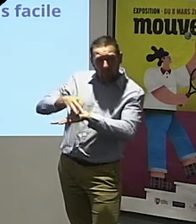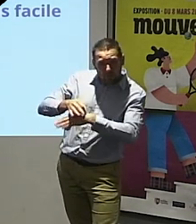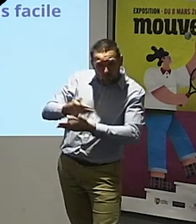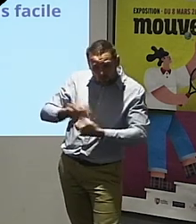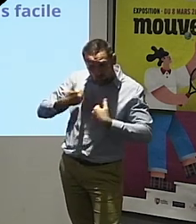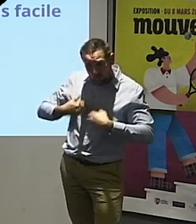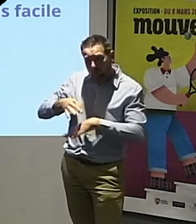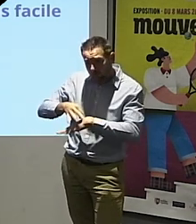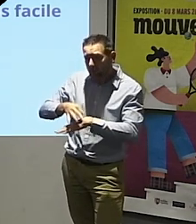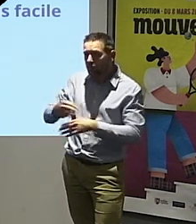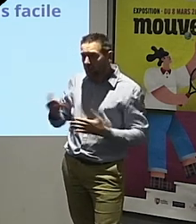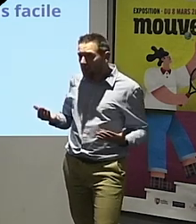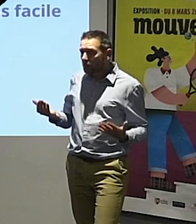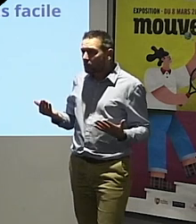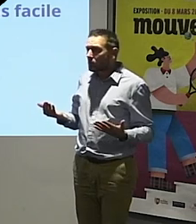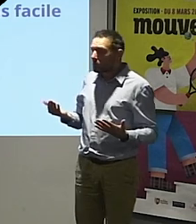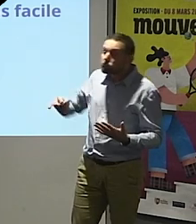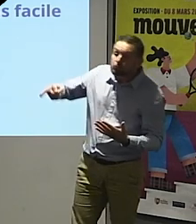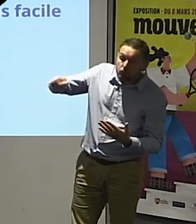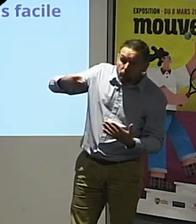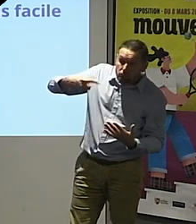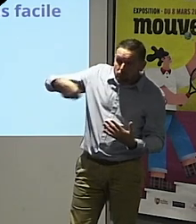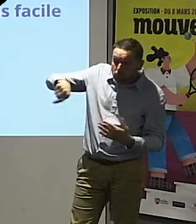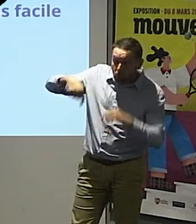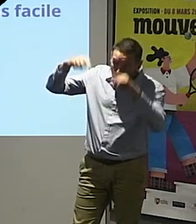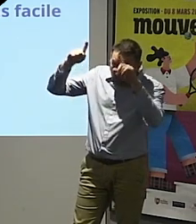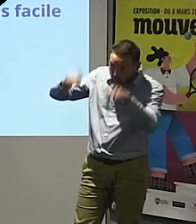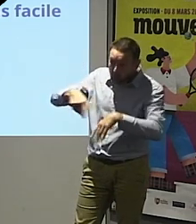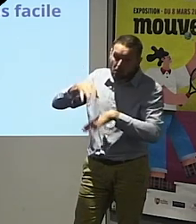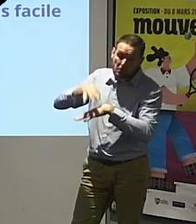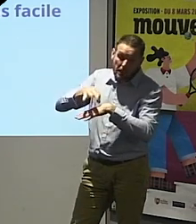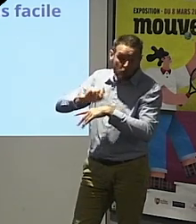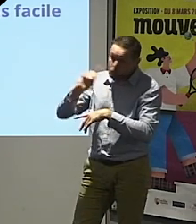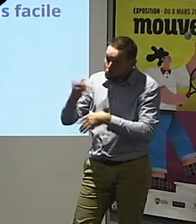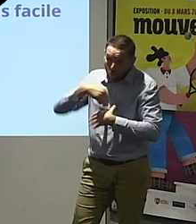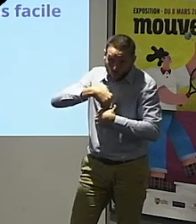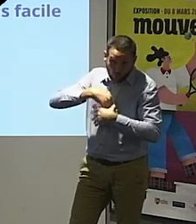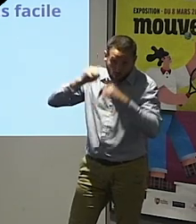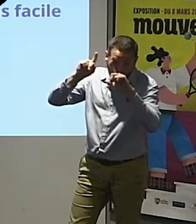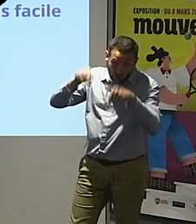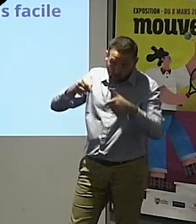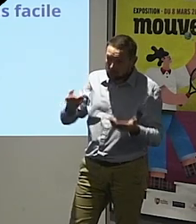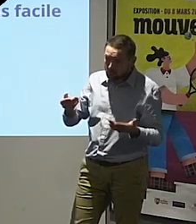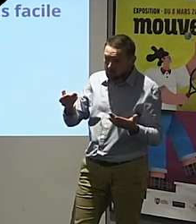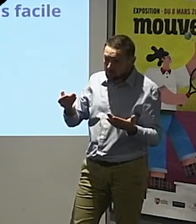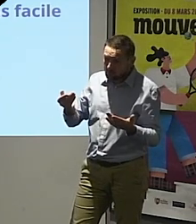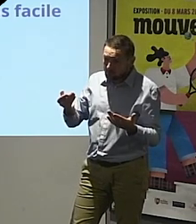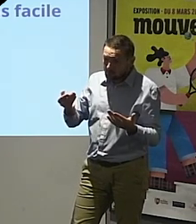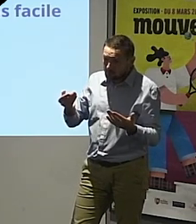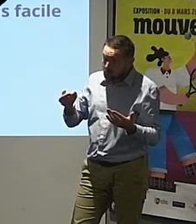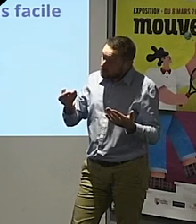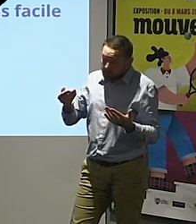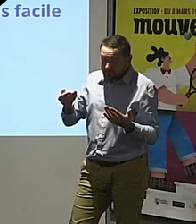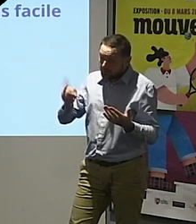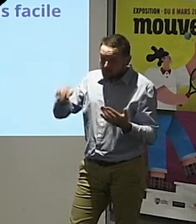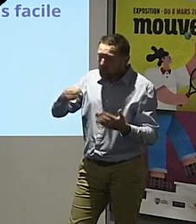Dans la maladie, parce qu'on a, on a tous une maladie et en fait, il faut la reconnaître